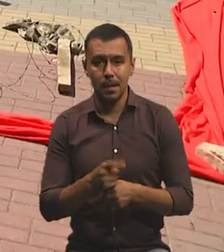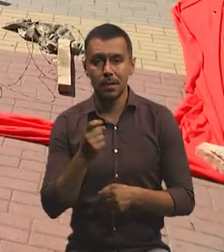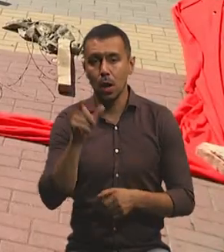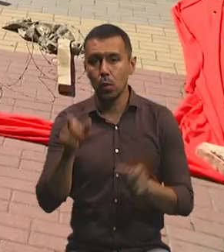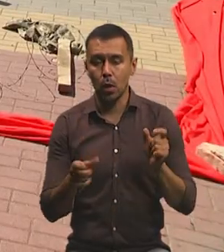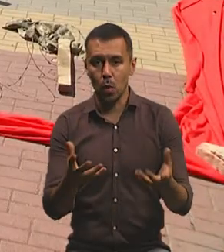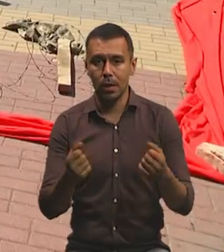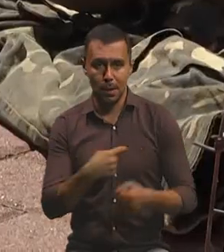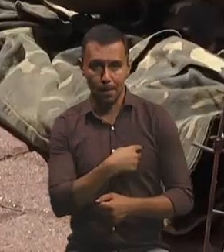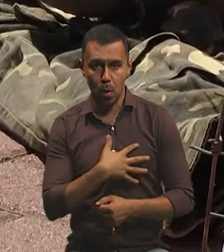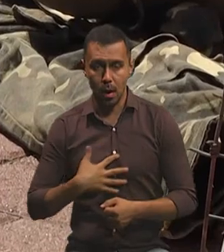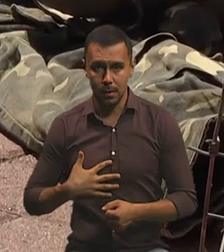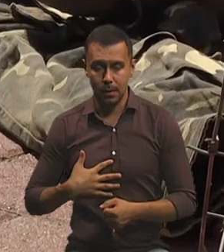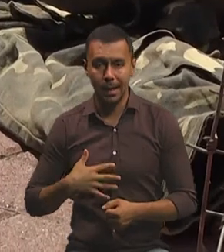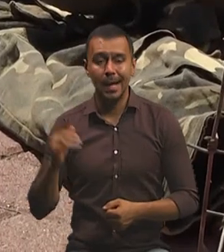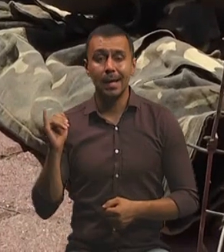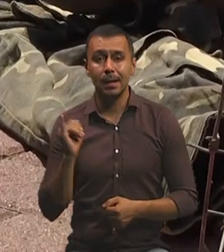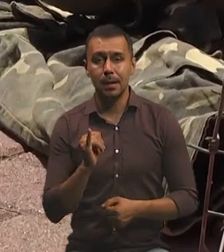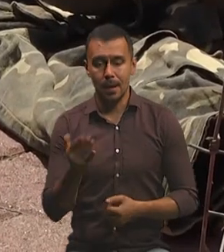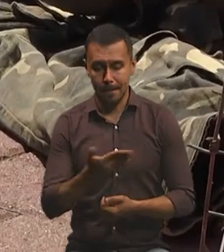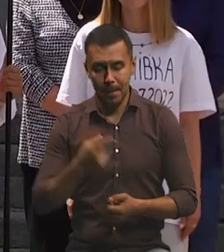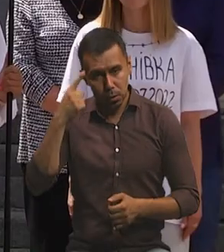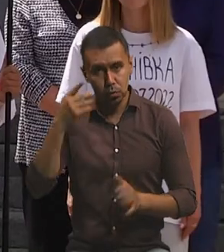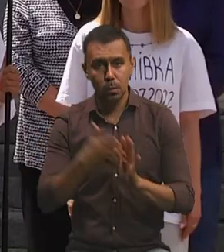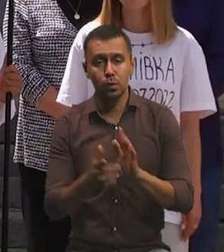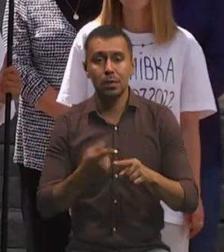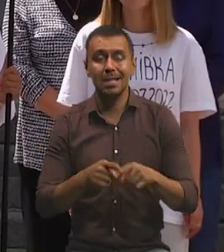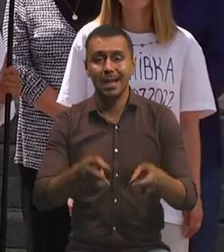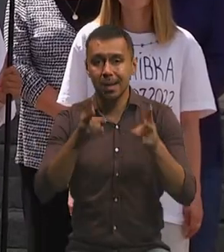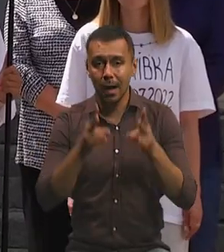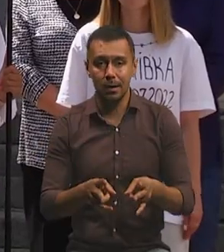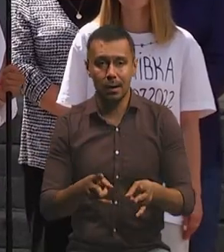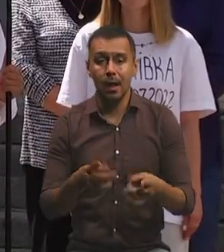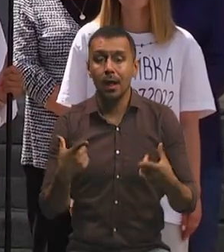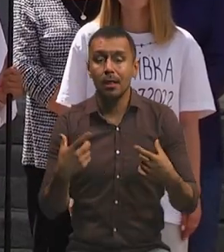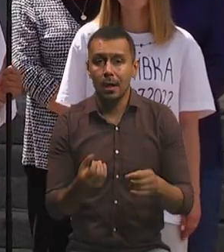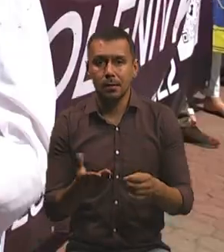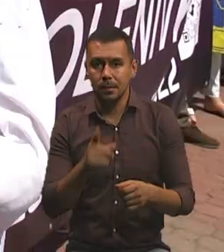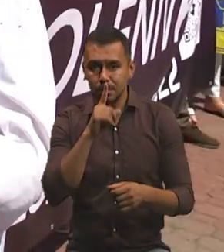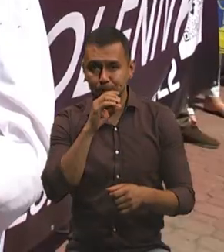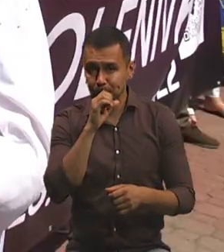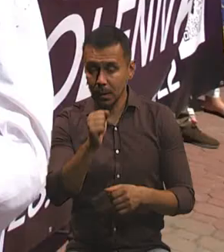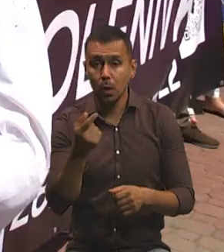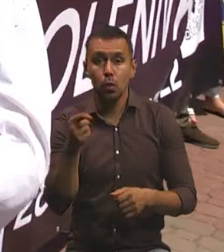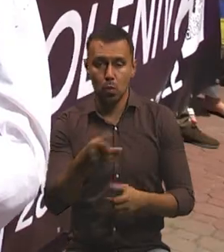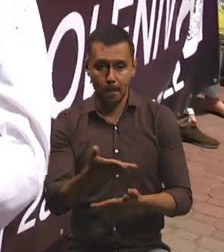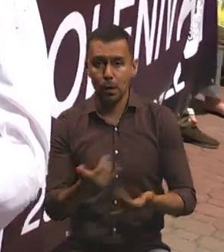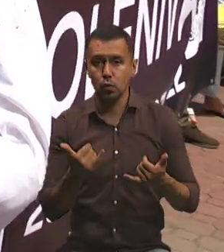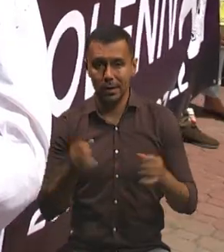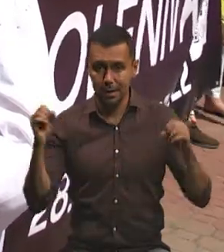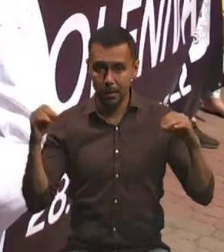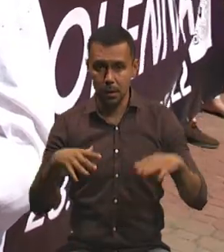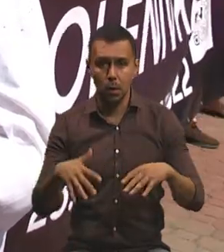людей отримали поранення. І ми розуміємо, що ця трагедія десь в якійсь мірі і замовчується. Тому ми сьогодні